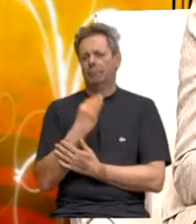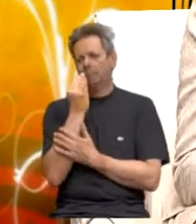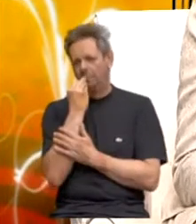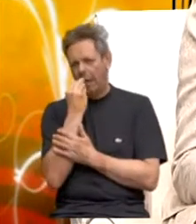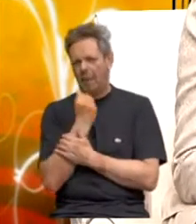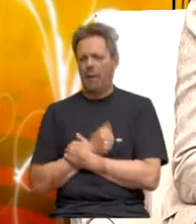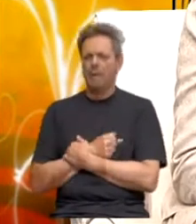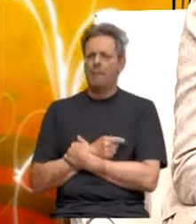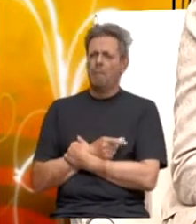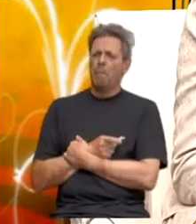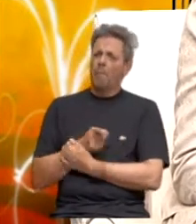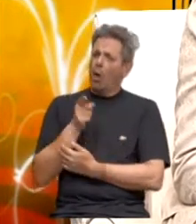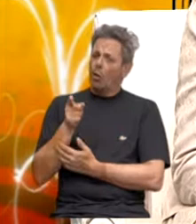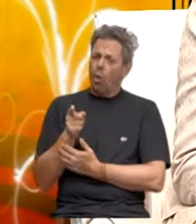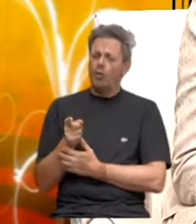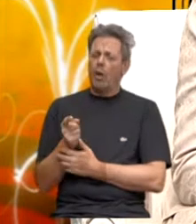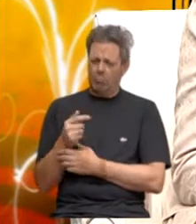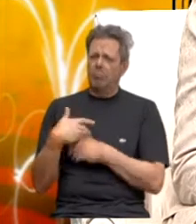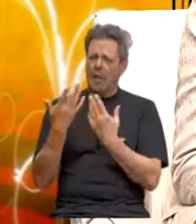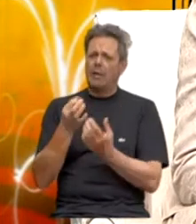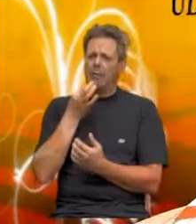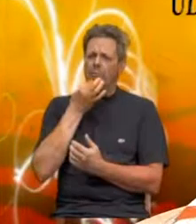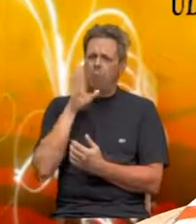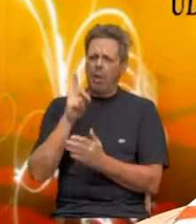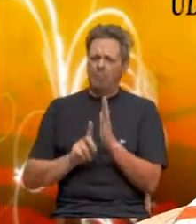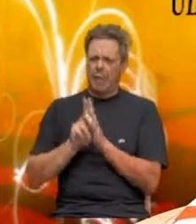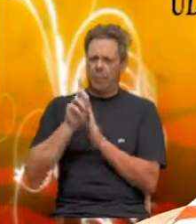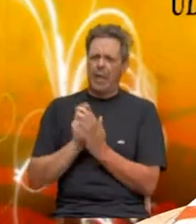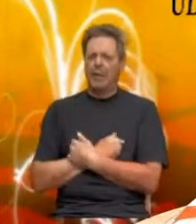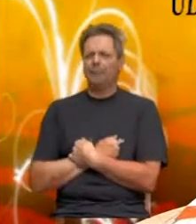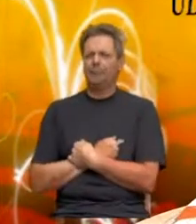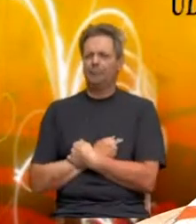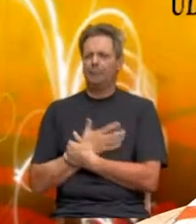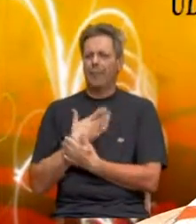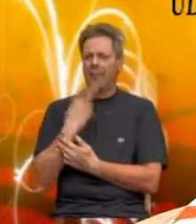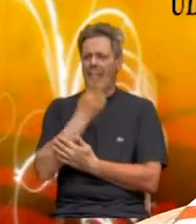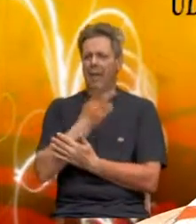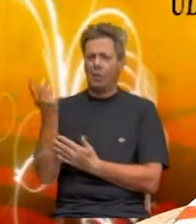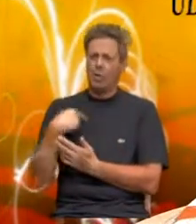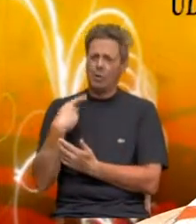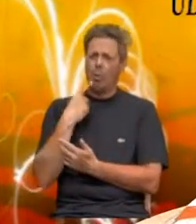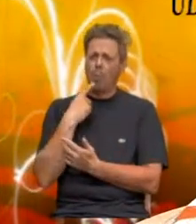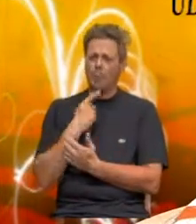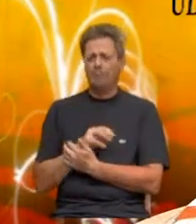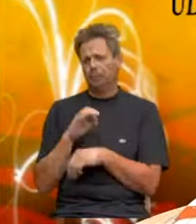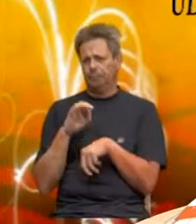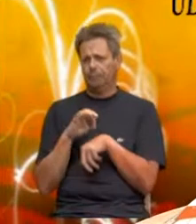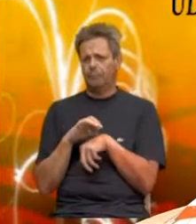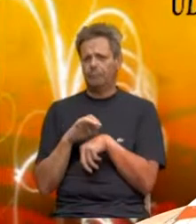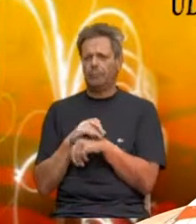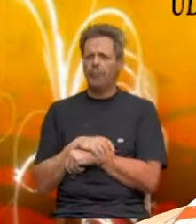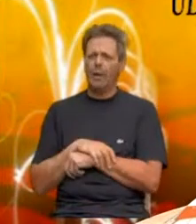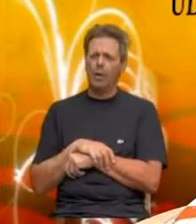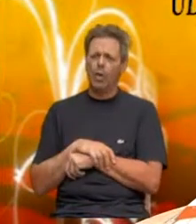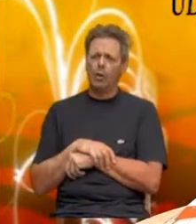prehrambeni. To će zapravo dovesti do boljeg rezultata. Tako je. Dragi gledatelji, sad ćemo probati doktoricu